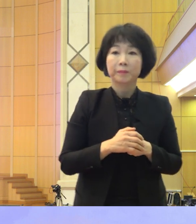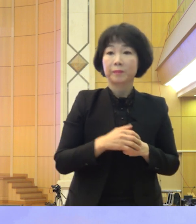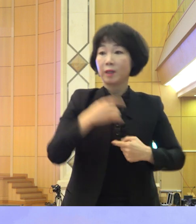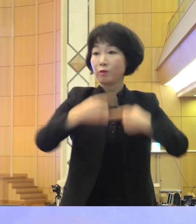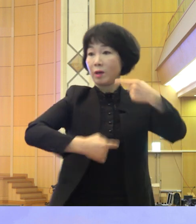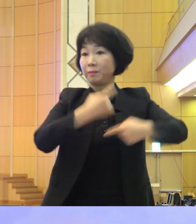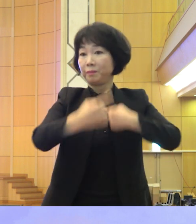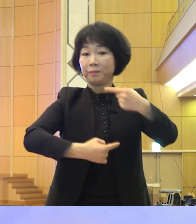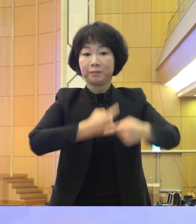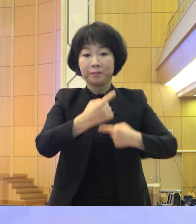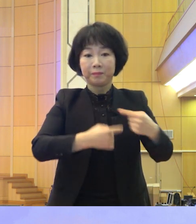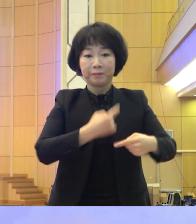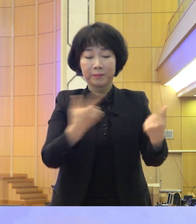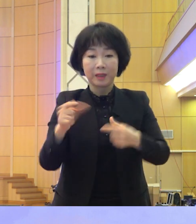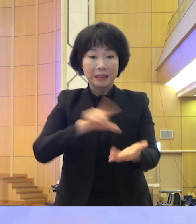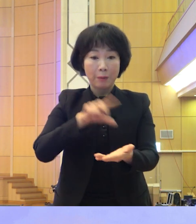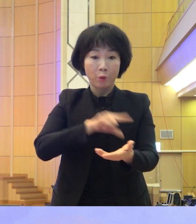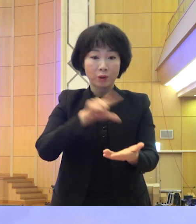제목을 한번 볼까요?